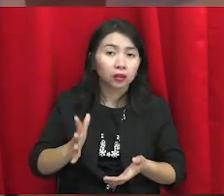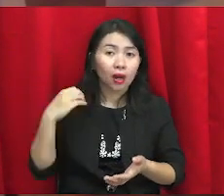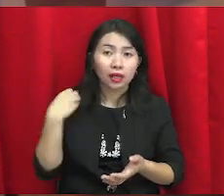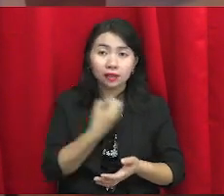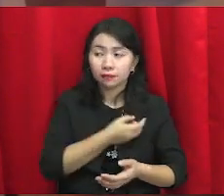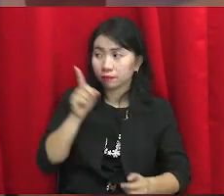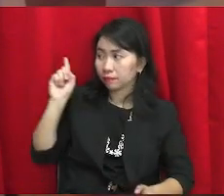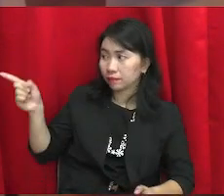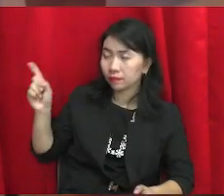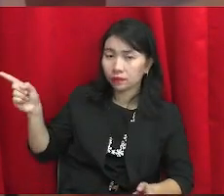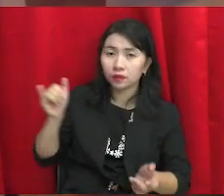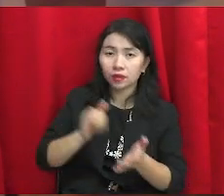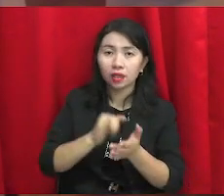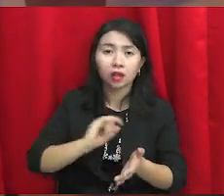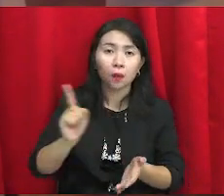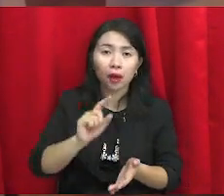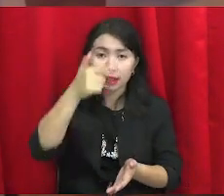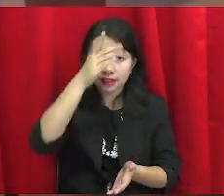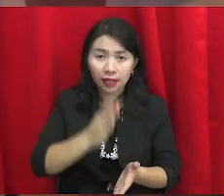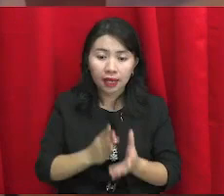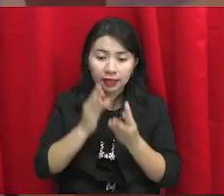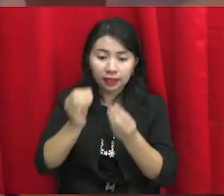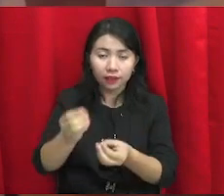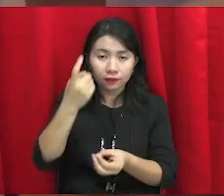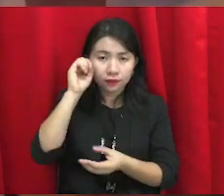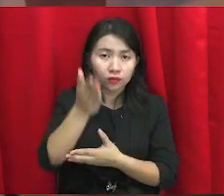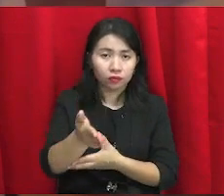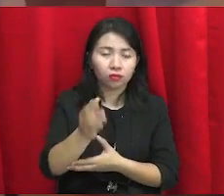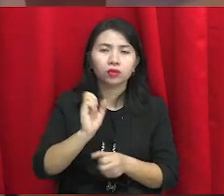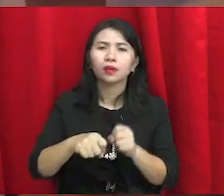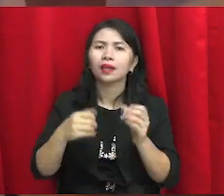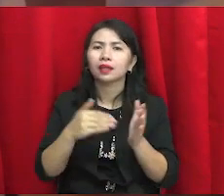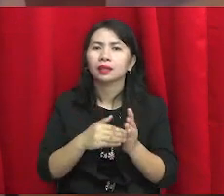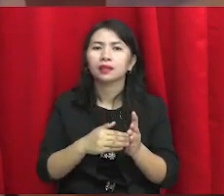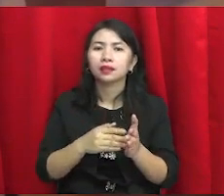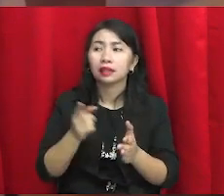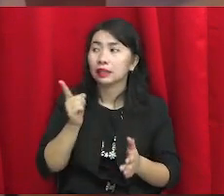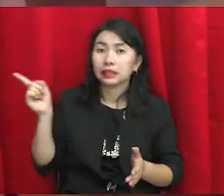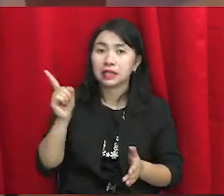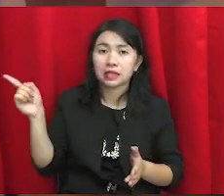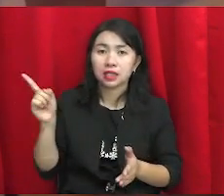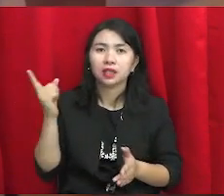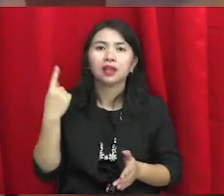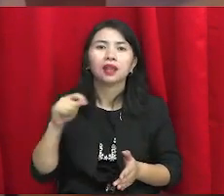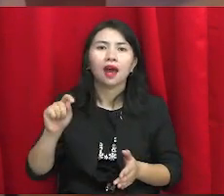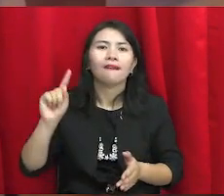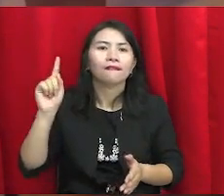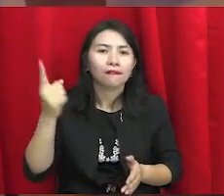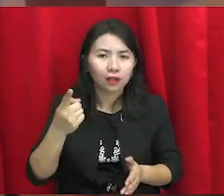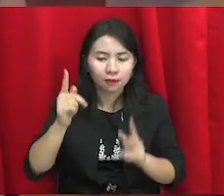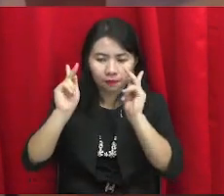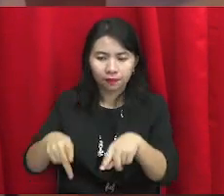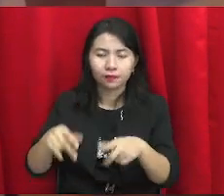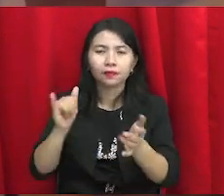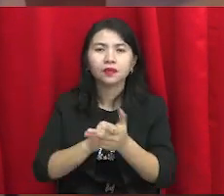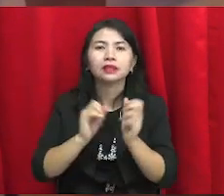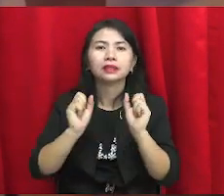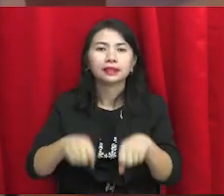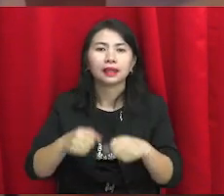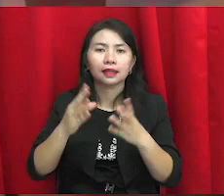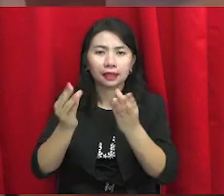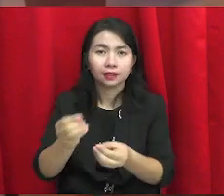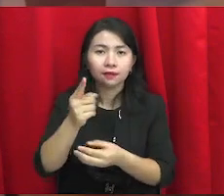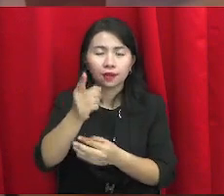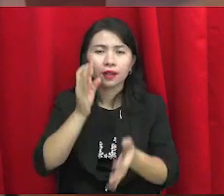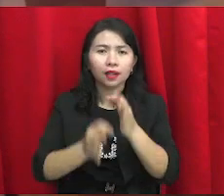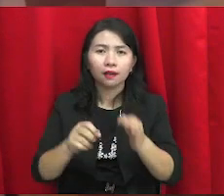Diba? At kung ang Diyos ang nagbigay po sa atin, eh, pambihira, eh, siya ang pinaka-number one na tao na siyang magbibigay sa atin. If